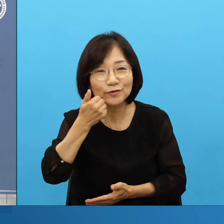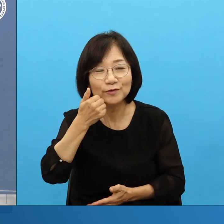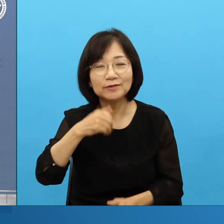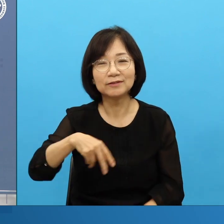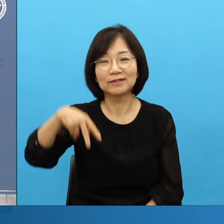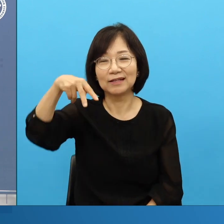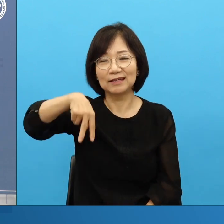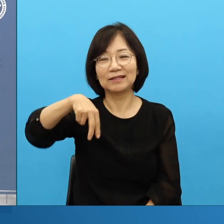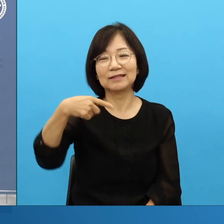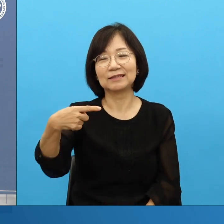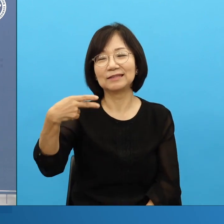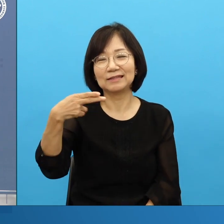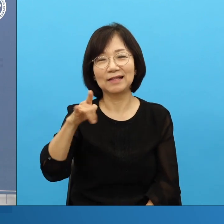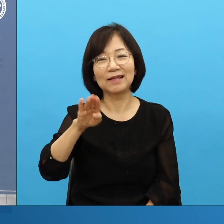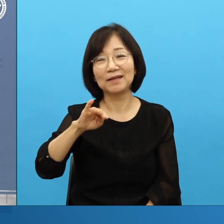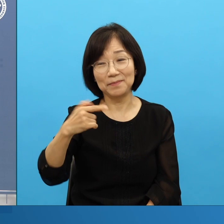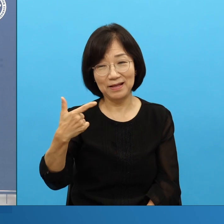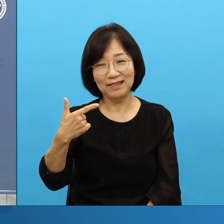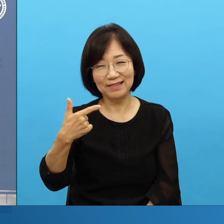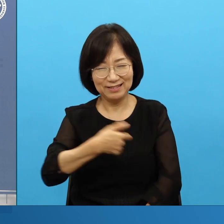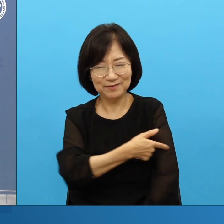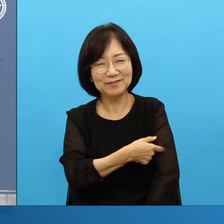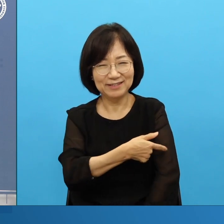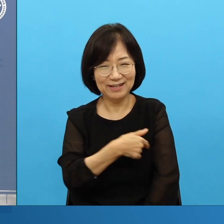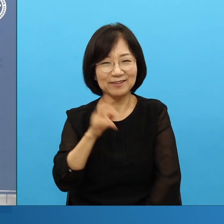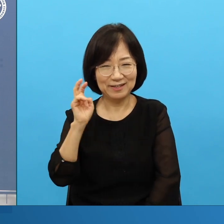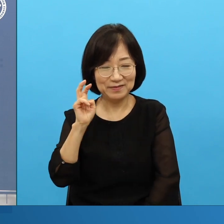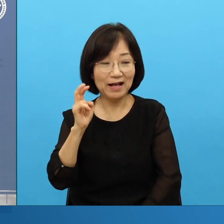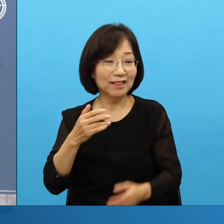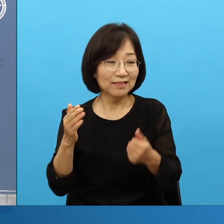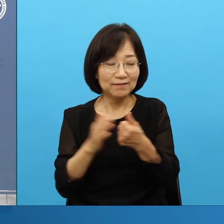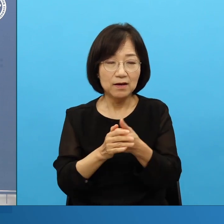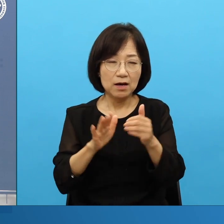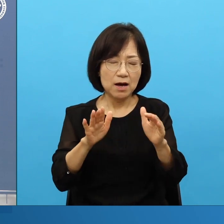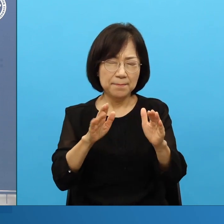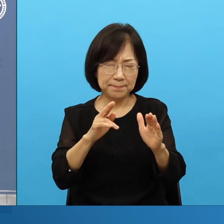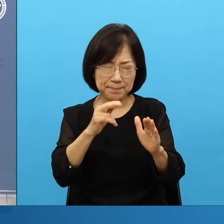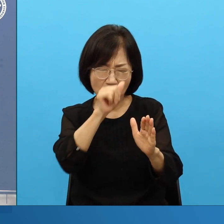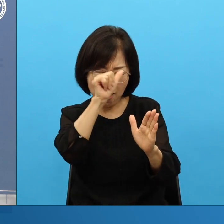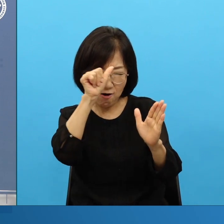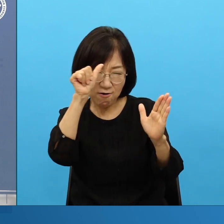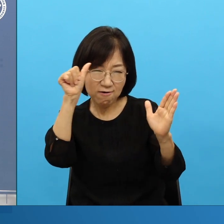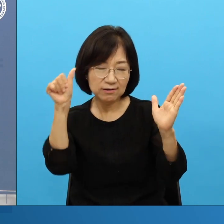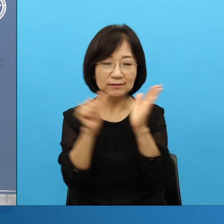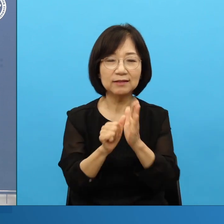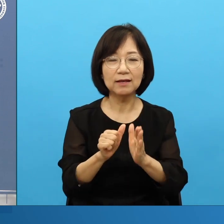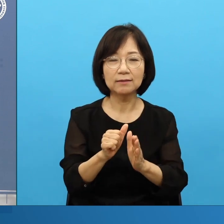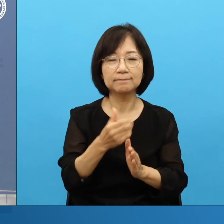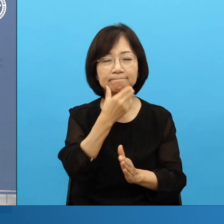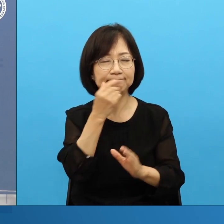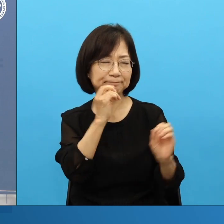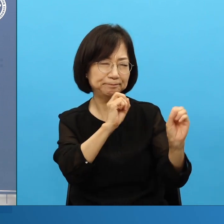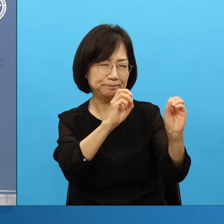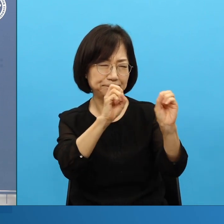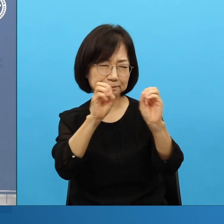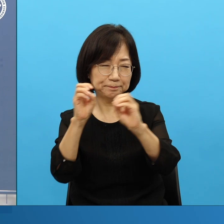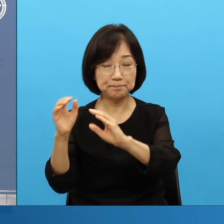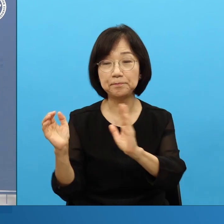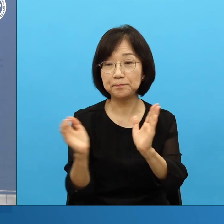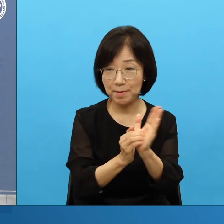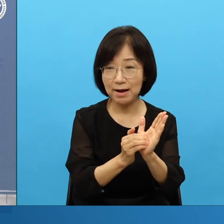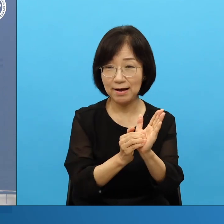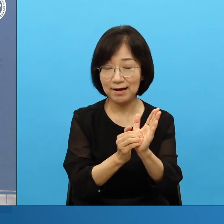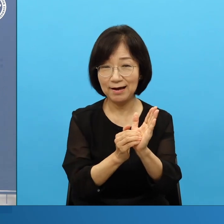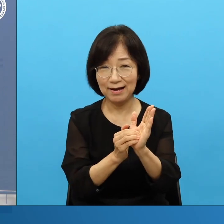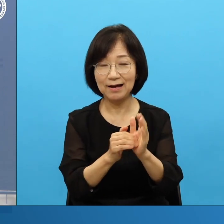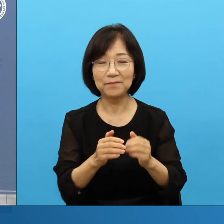probably Stephen. 그래서 생을 걸고 바울은 복음 전했는데 이 바울이 이 아나니아라는 사람을 딱 만나잖아요. Paul, he